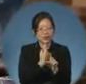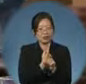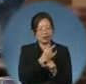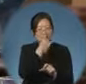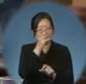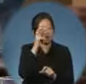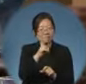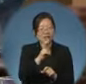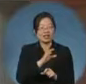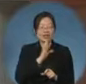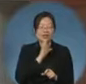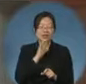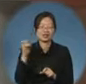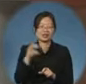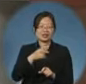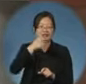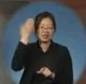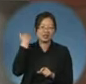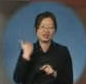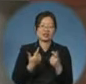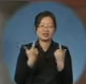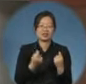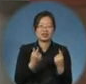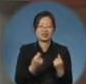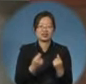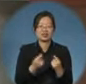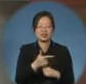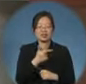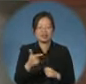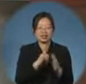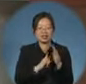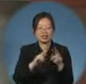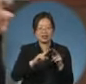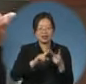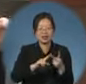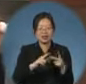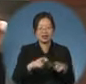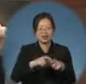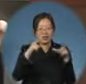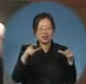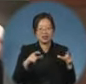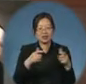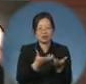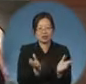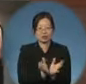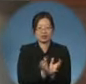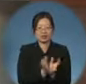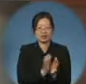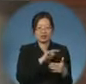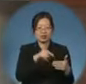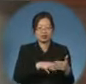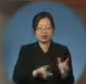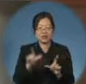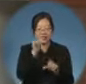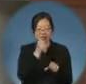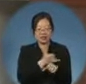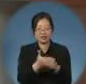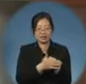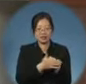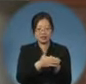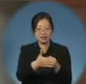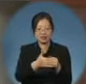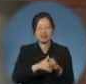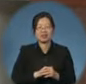있어요 그렇죠 다시 옛날처럼 인제대 가족이나 확대 공동체 속에서 살기 때문에